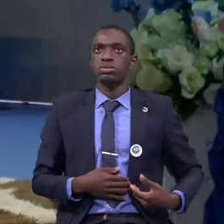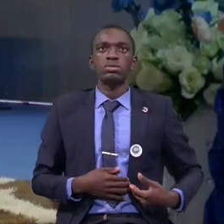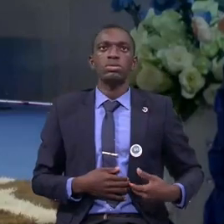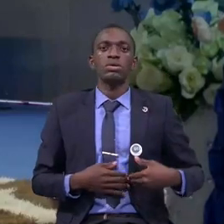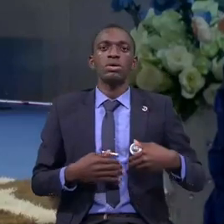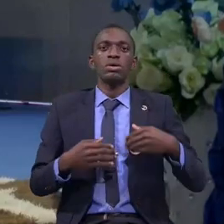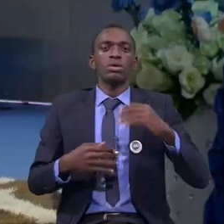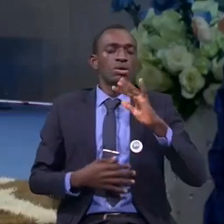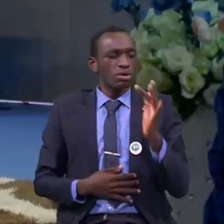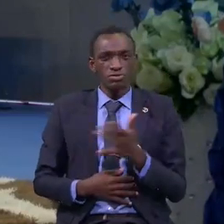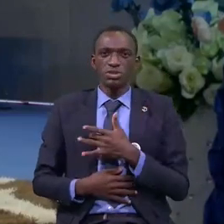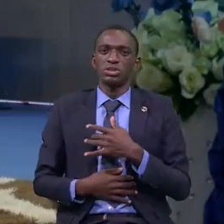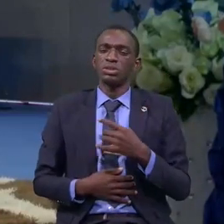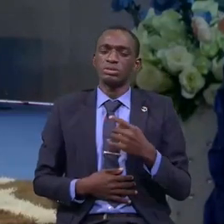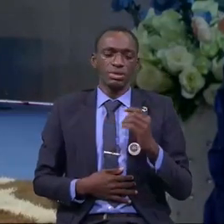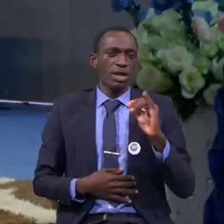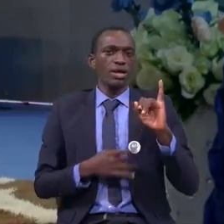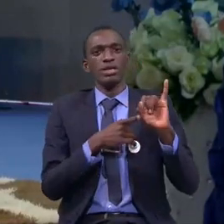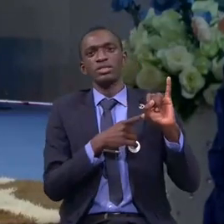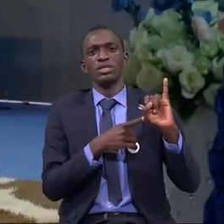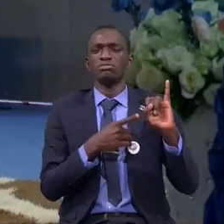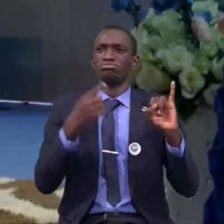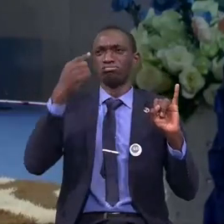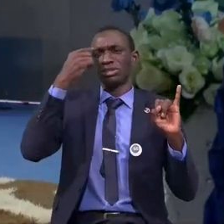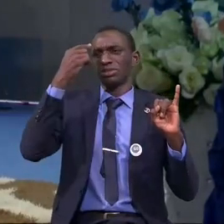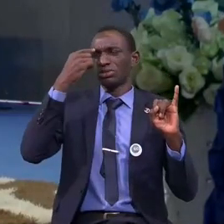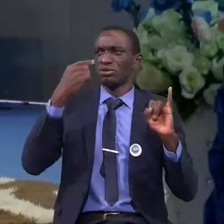blanche, il a dit, oh malheur à moi.